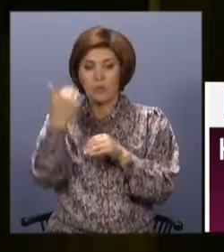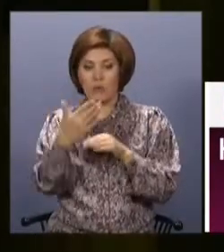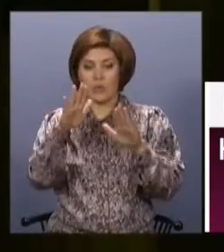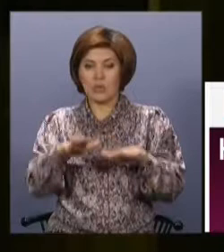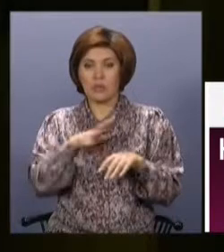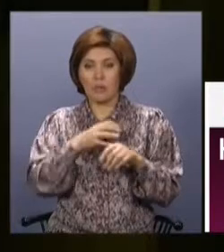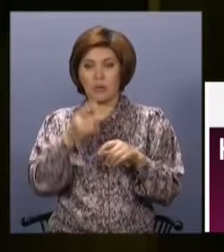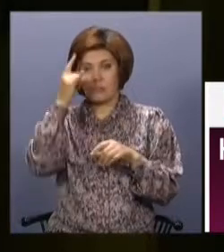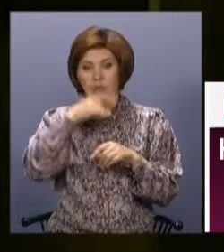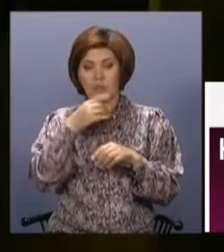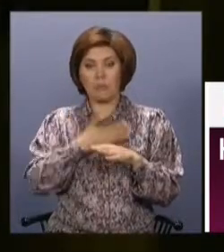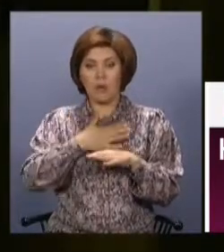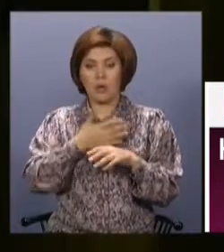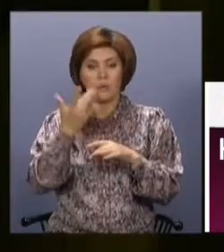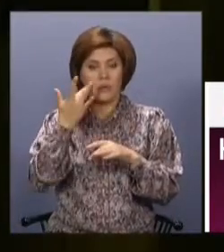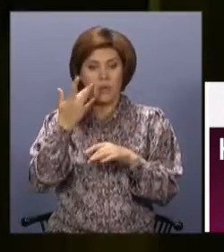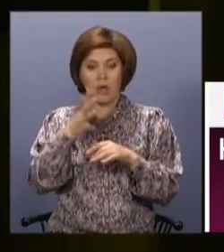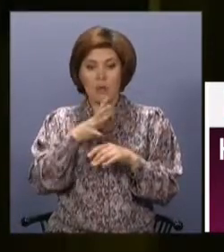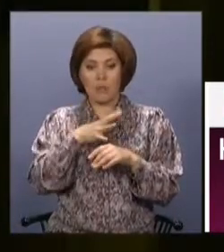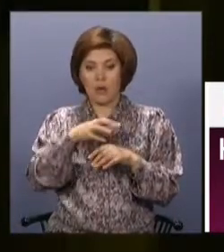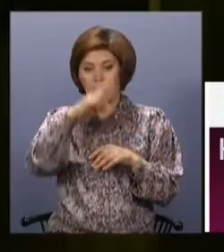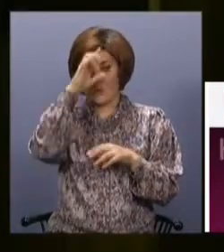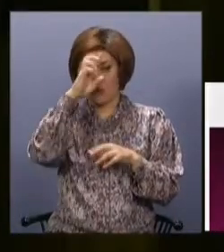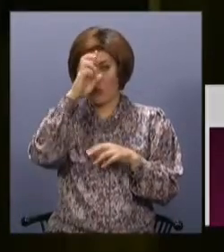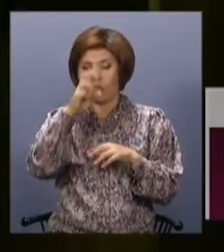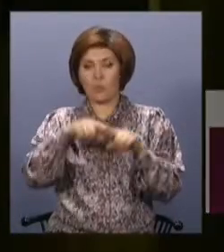алғам. Қазақстан маған да әрқашан ыстық, отаным